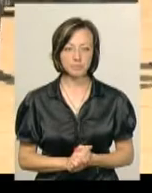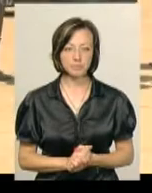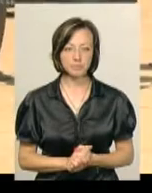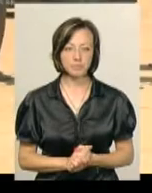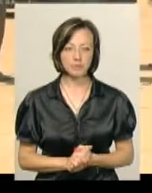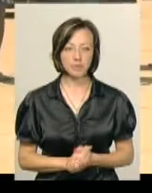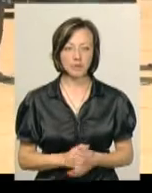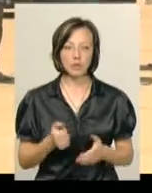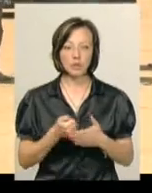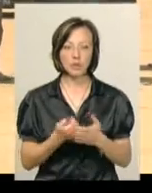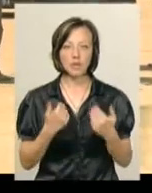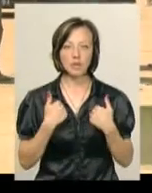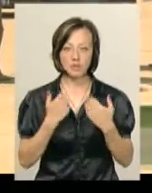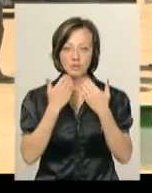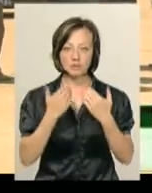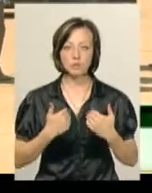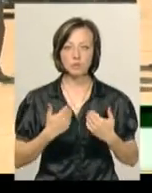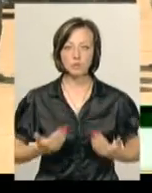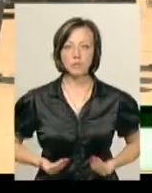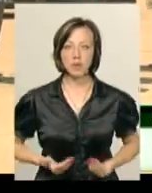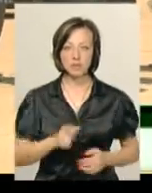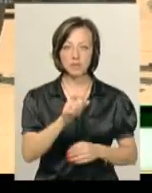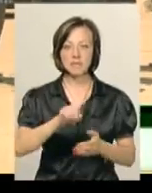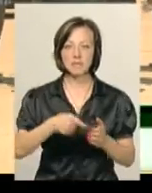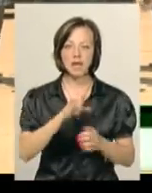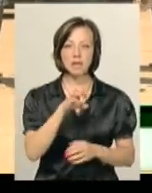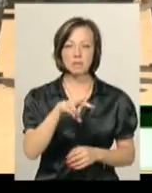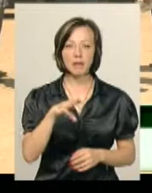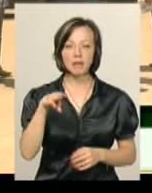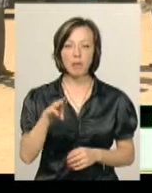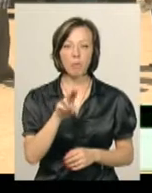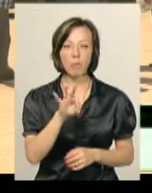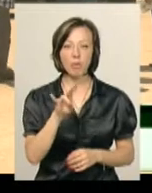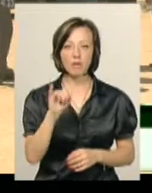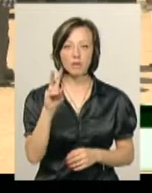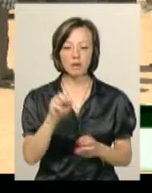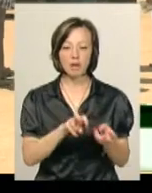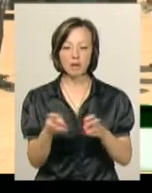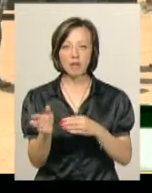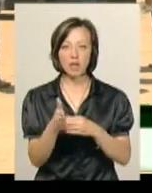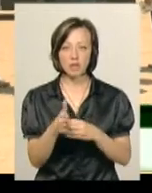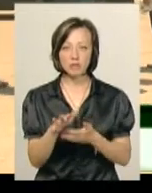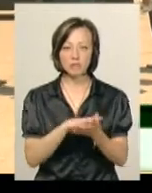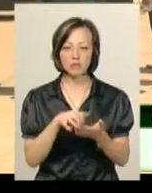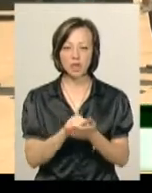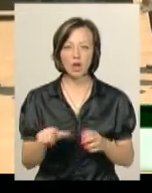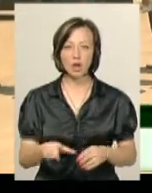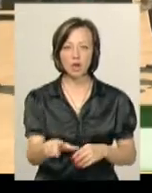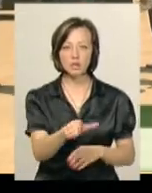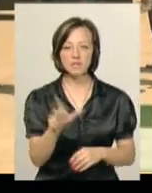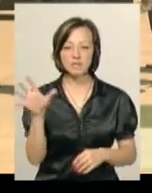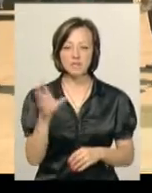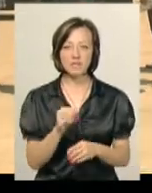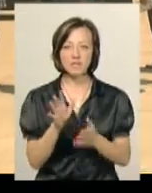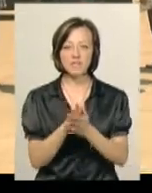До нас звернулись мешканці СМТ Понінка з кричущою ситуацією. Там справді гине риба, вмирає річка, всі викиди